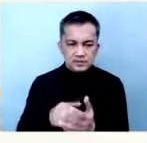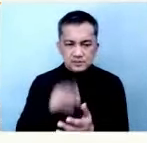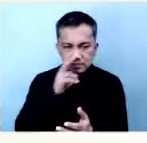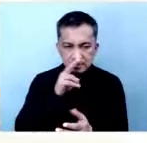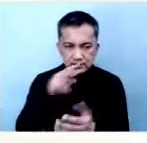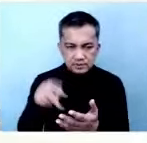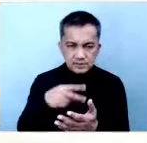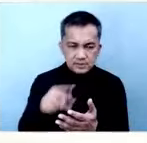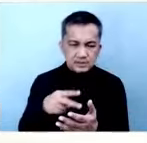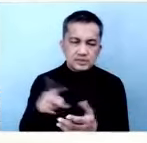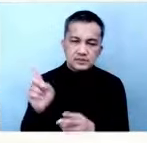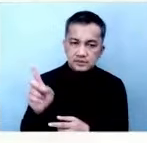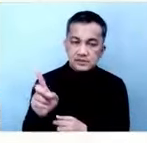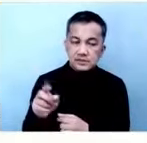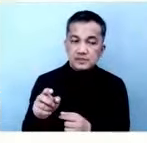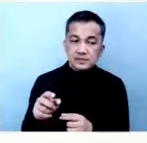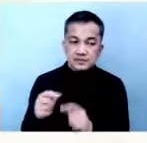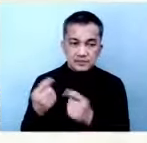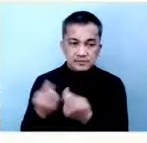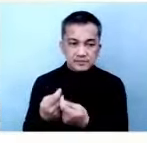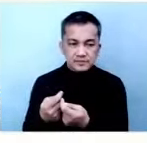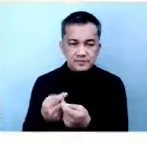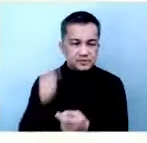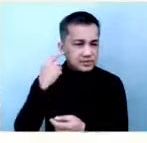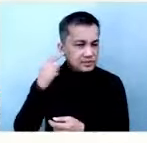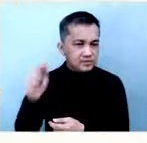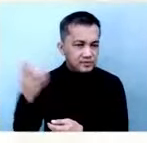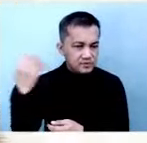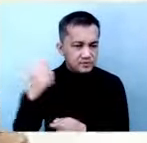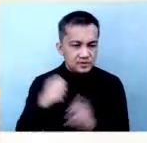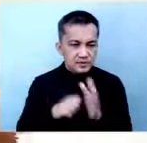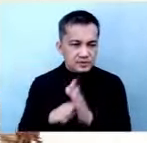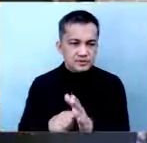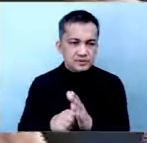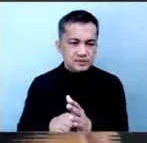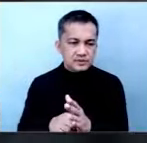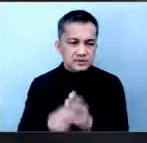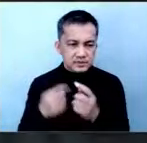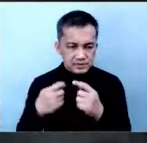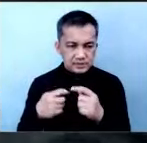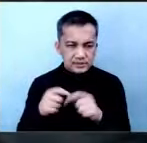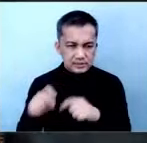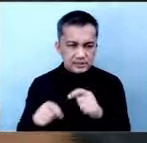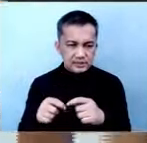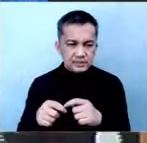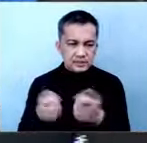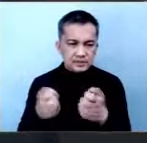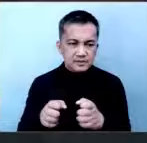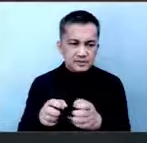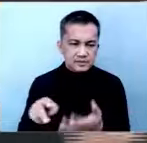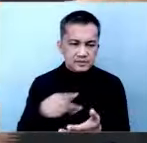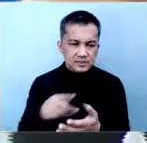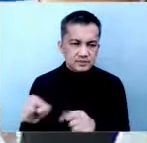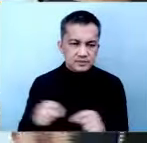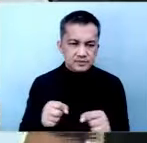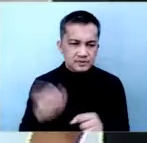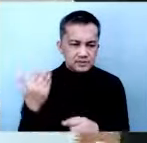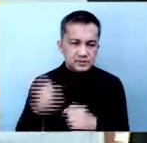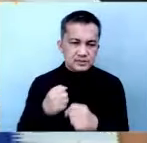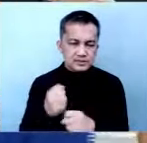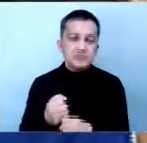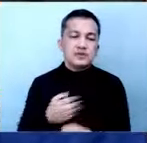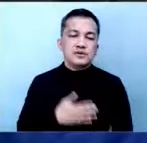Sport Team. Sila ang naka-goal noong exhibition o trial event pa lang ang dance sport last year. Kaya naman gusto